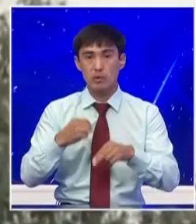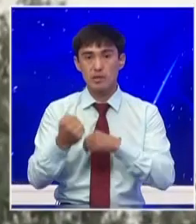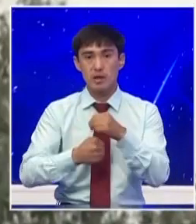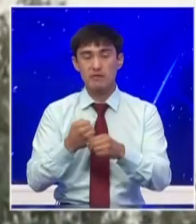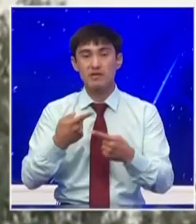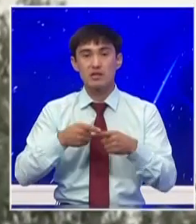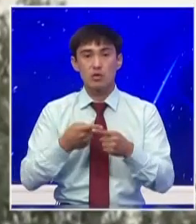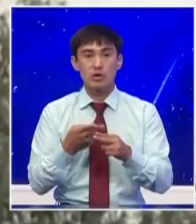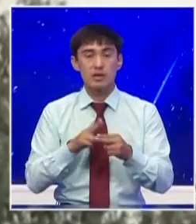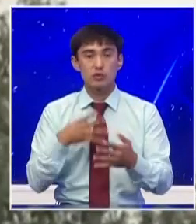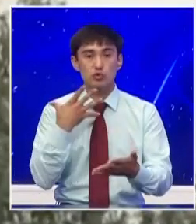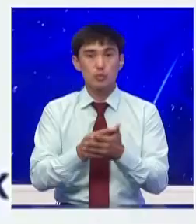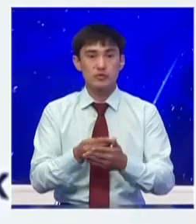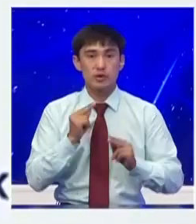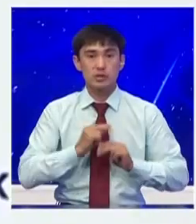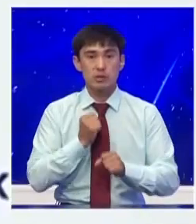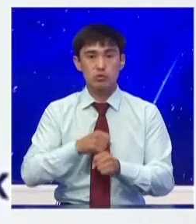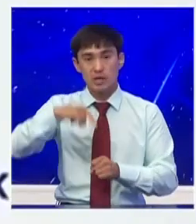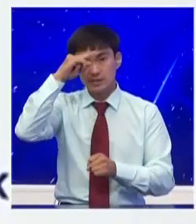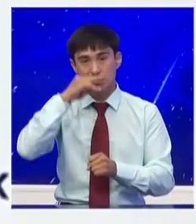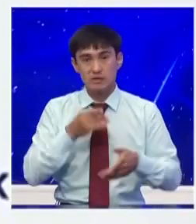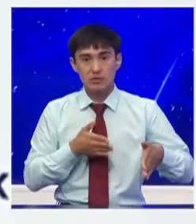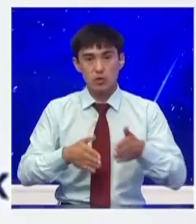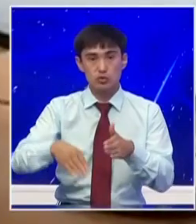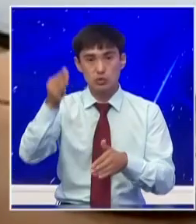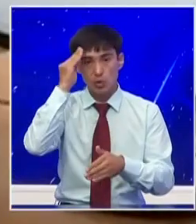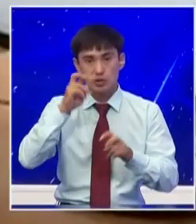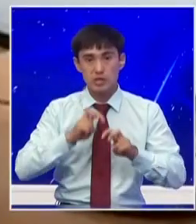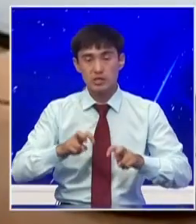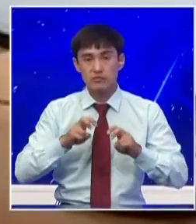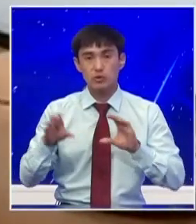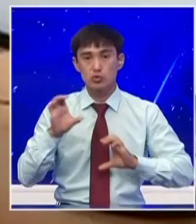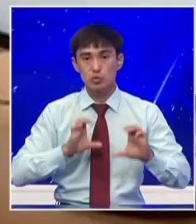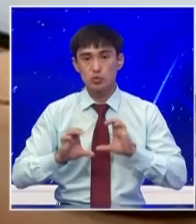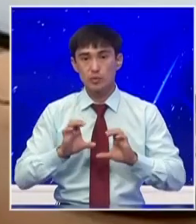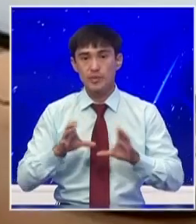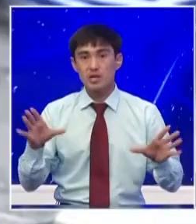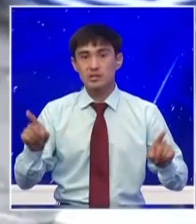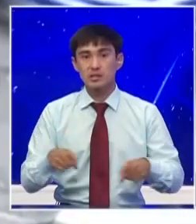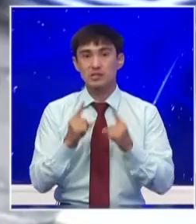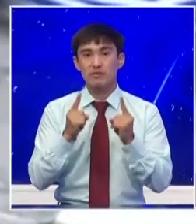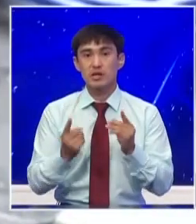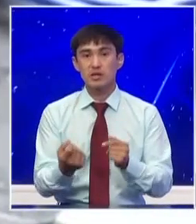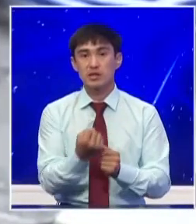и технологий – это собственная разработка Казахского дорожного научно-исследовательского института.